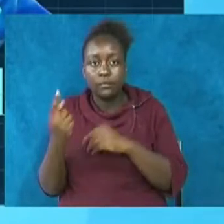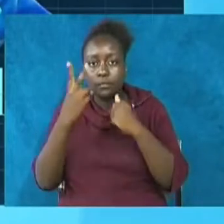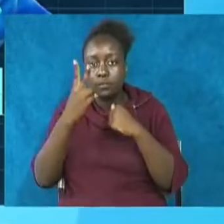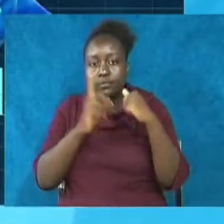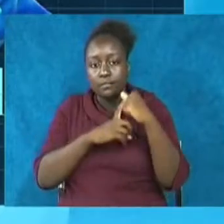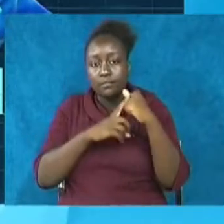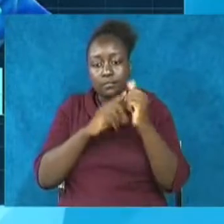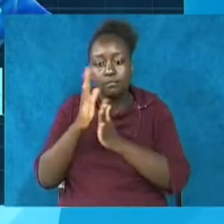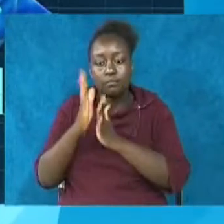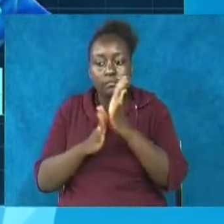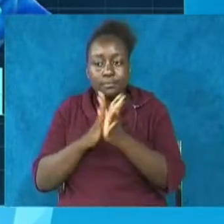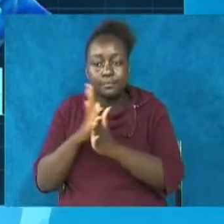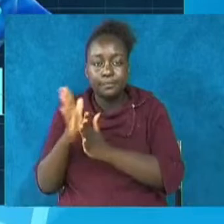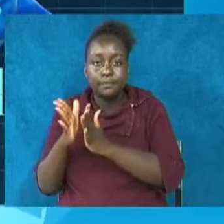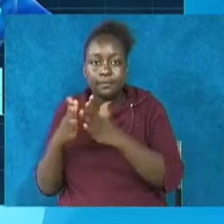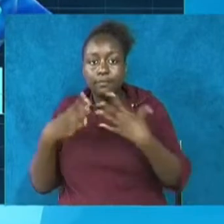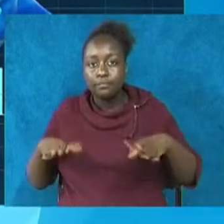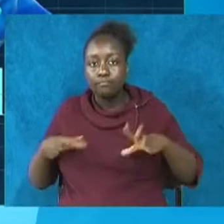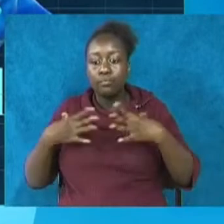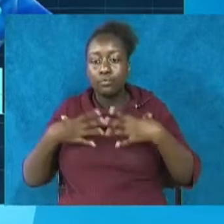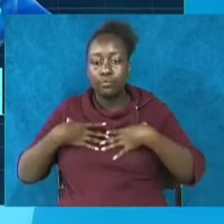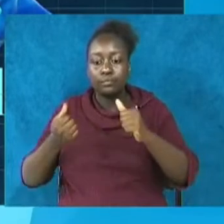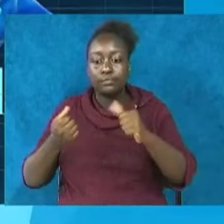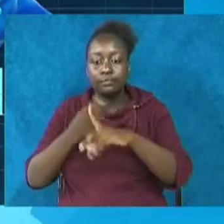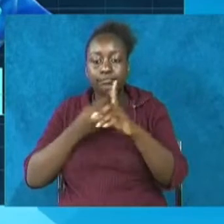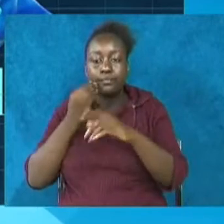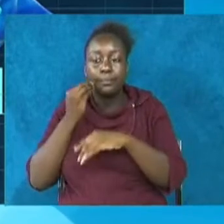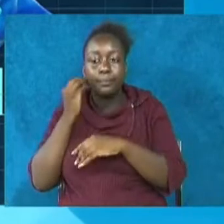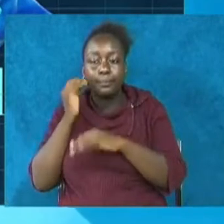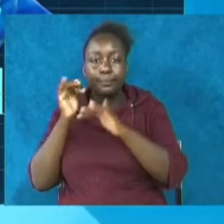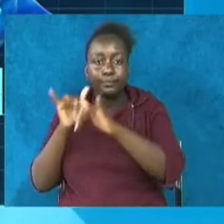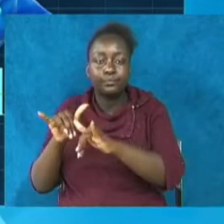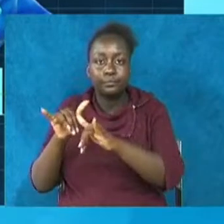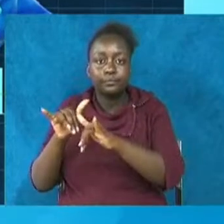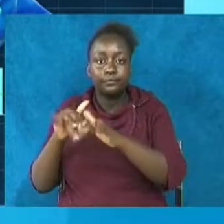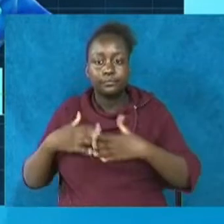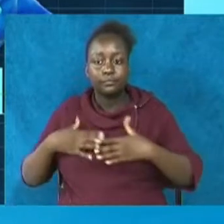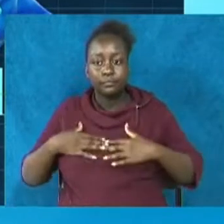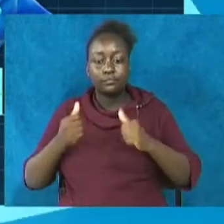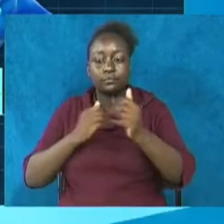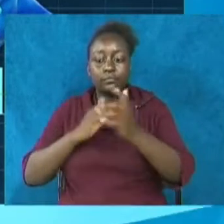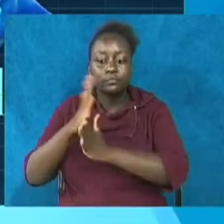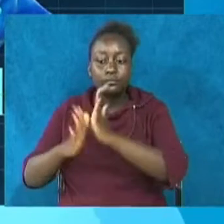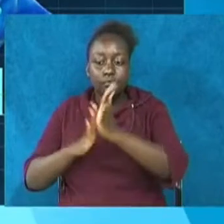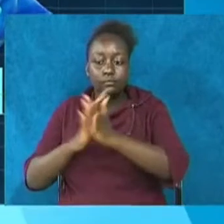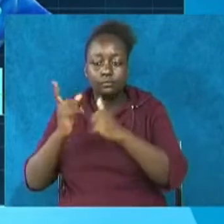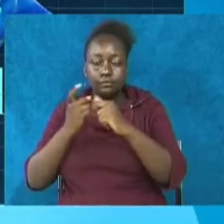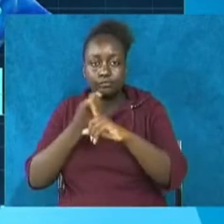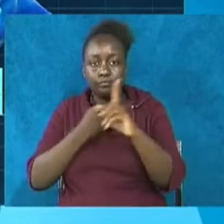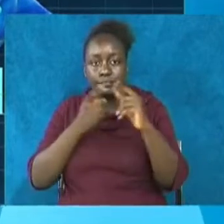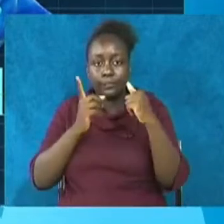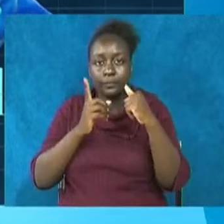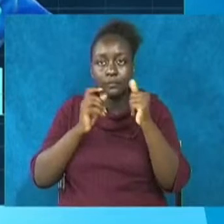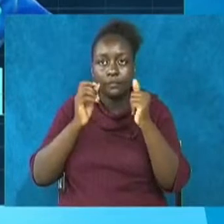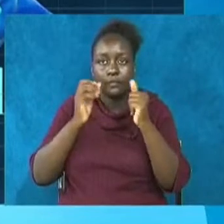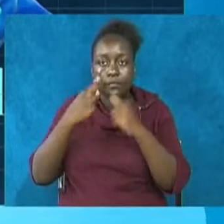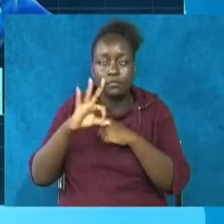kutoka kwa mpango wa huduma ya nyumbani. Hii ikijumlisha watu waliopona katika mpango huu kwa